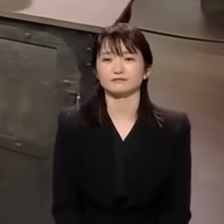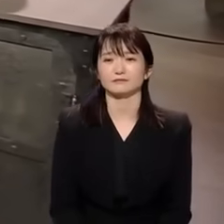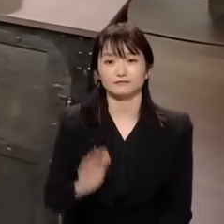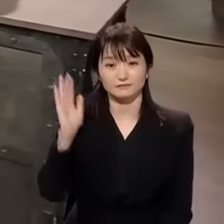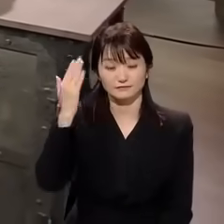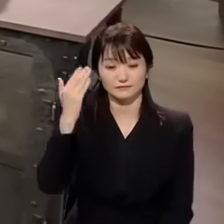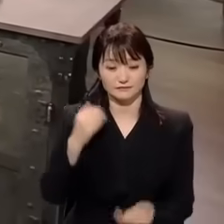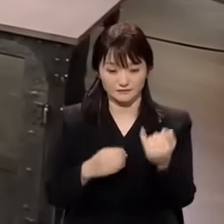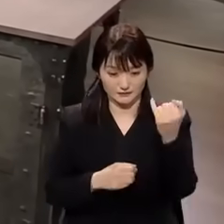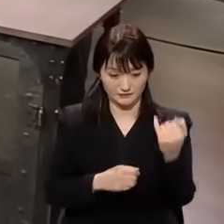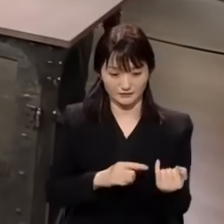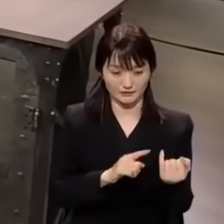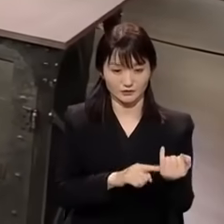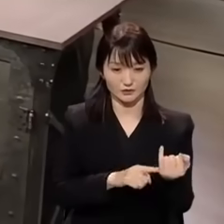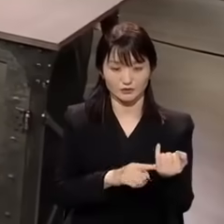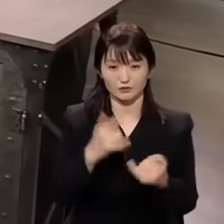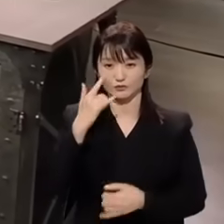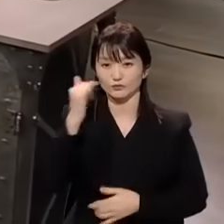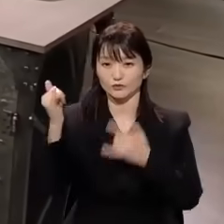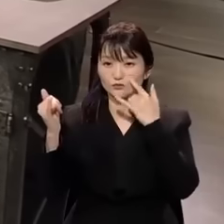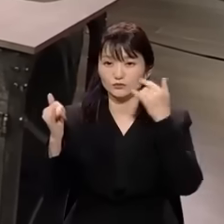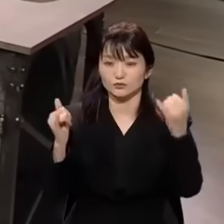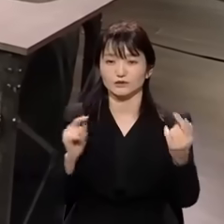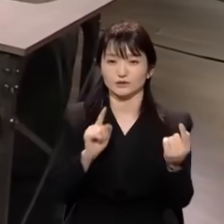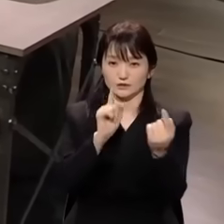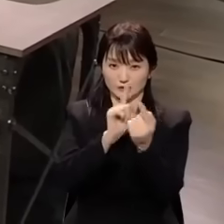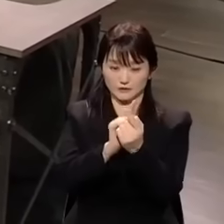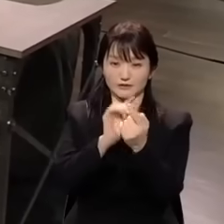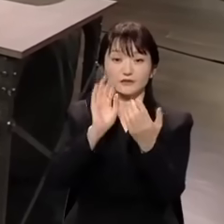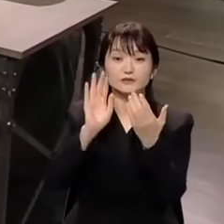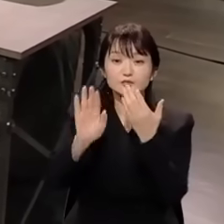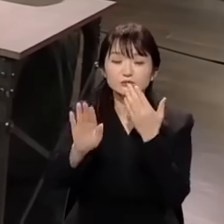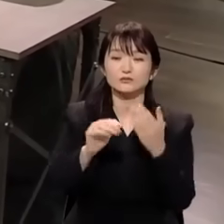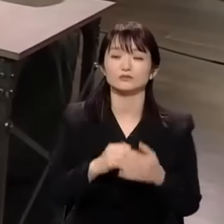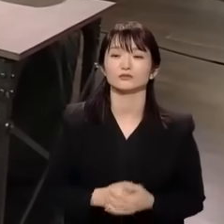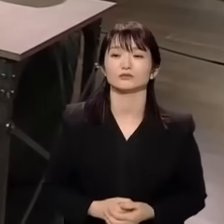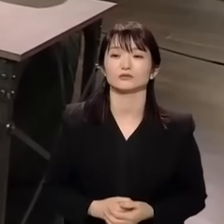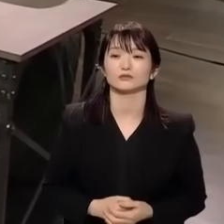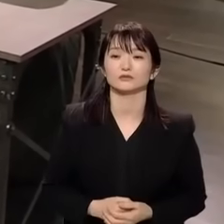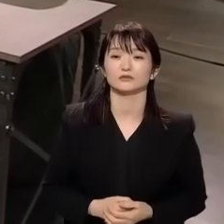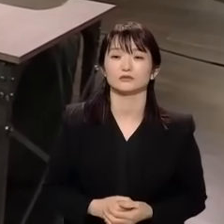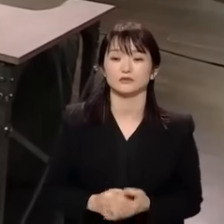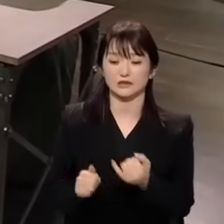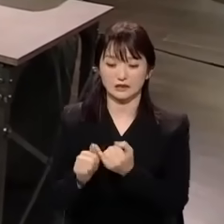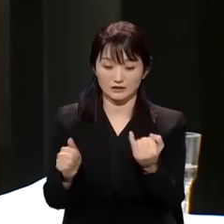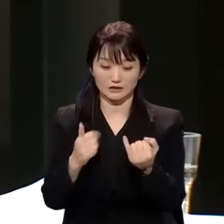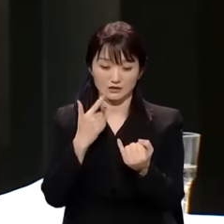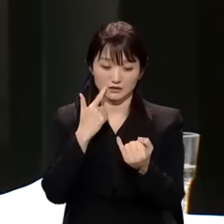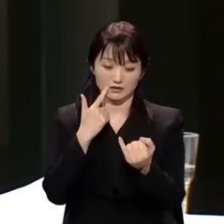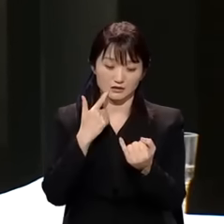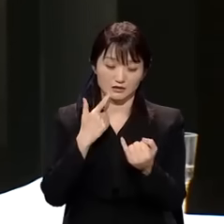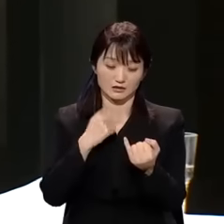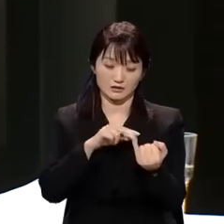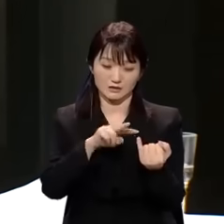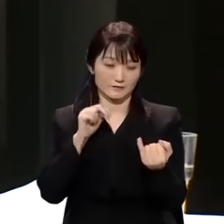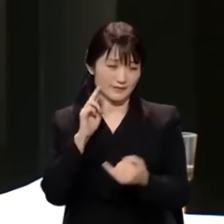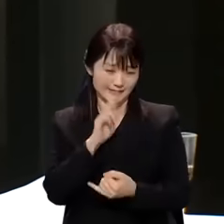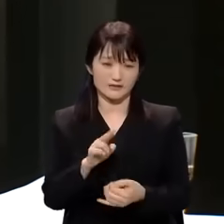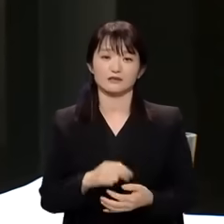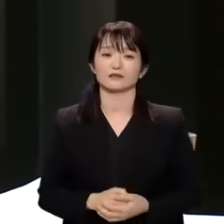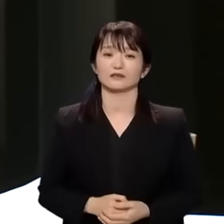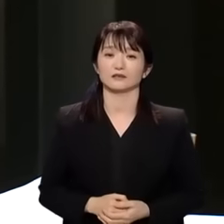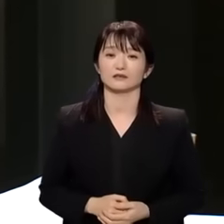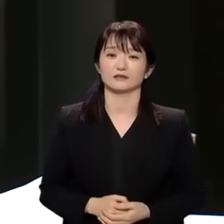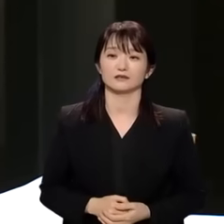여동생이 견해를 하고 나서부터이 어이 뭐 부러움 질투 더 극심해졌다 그요 그 상균 자리에